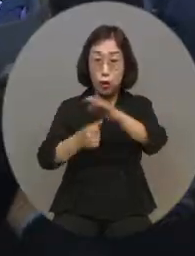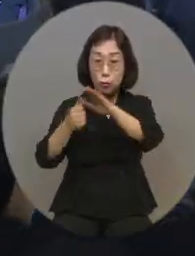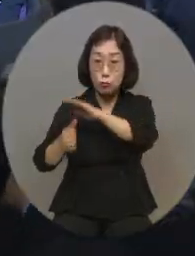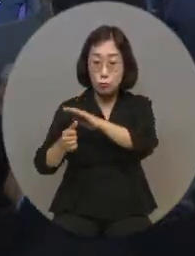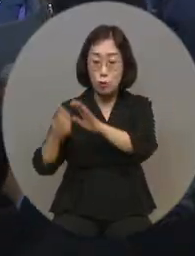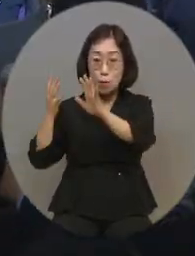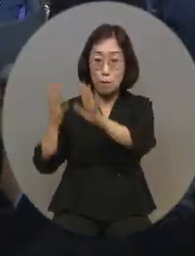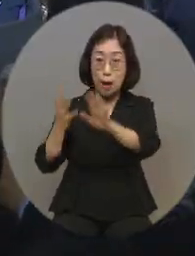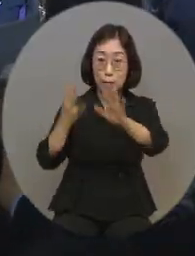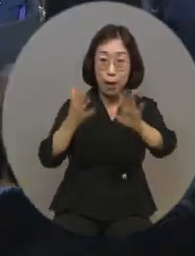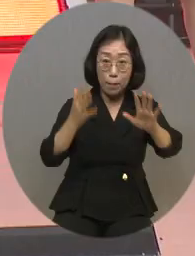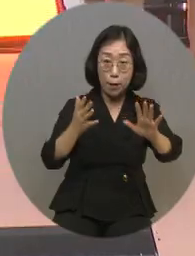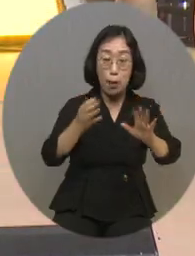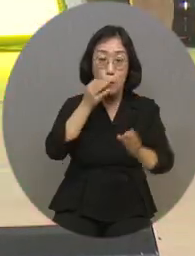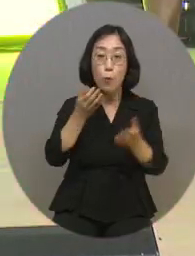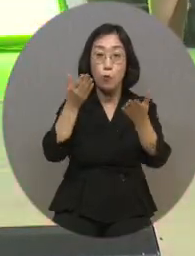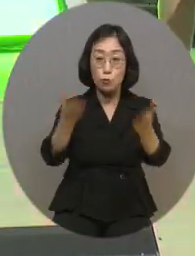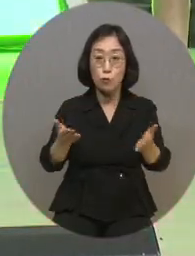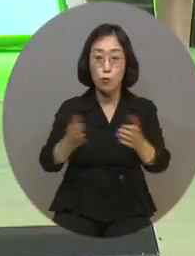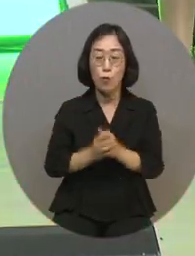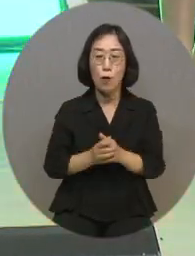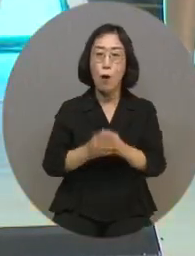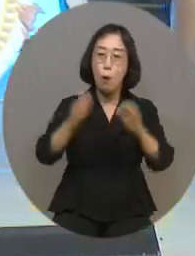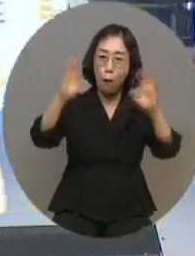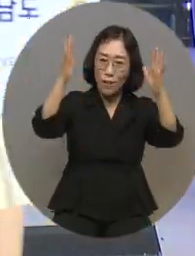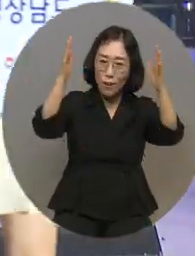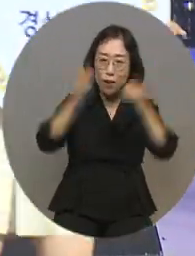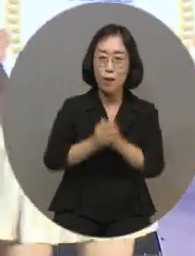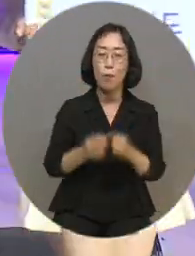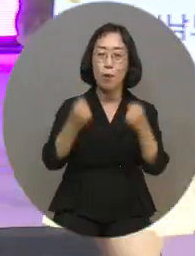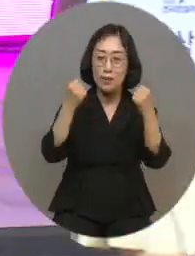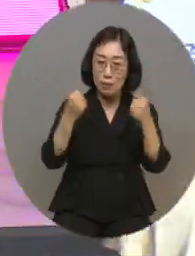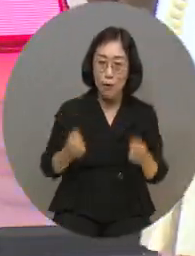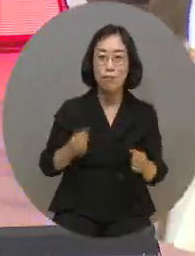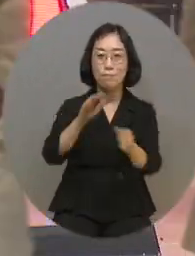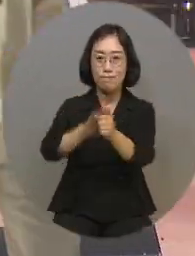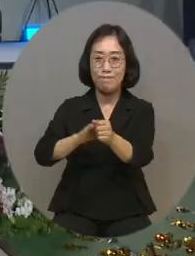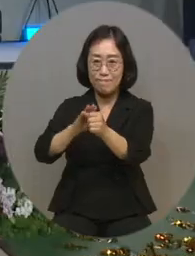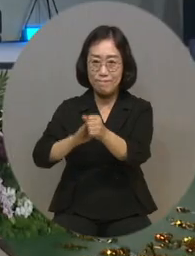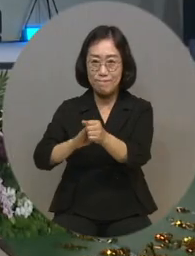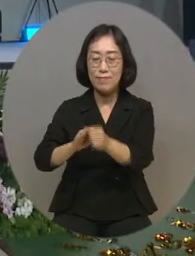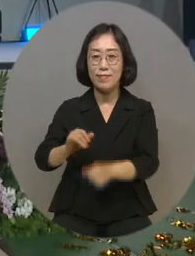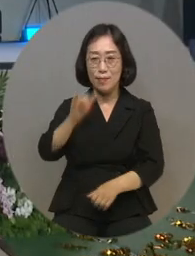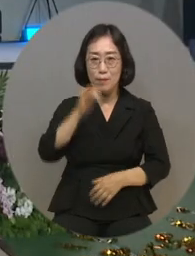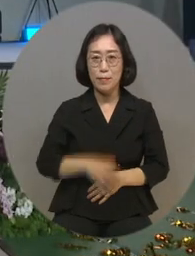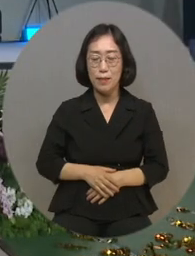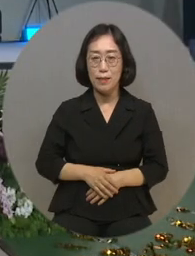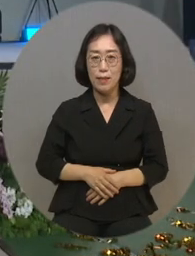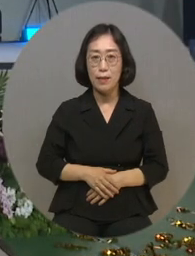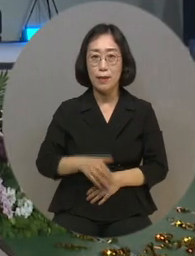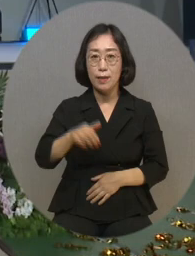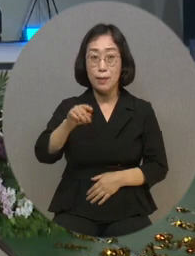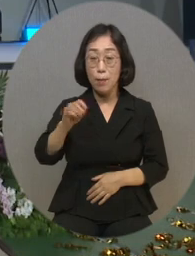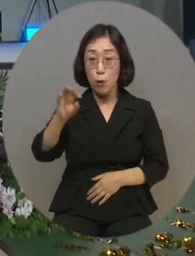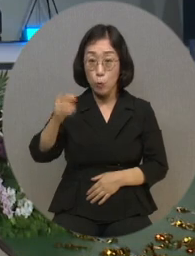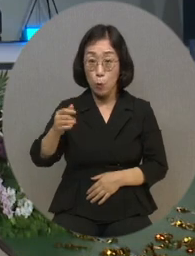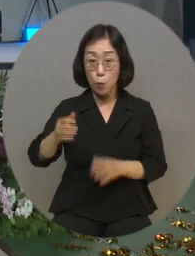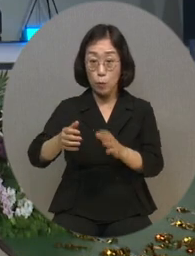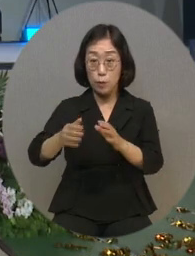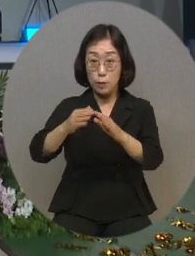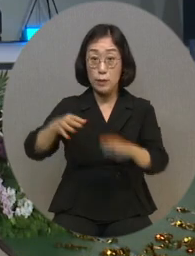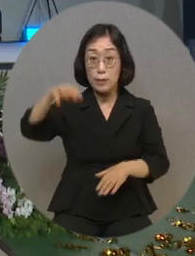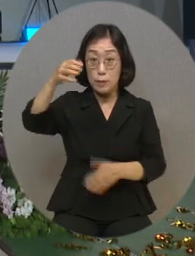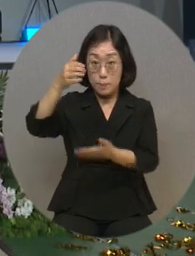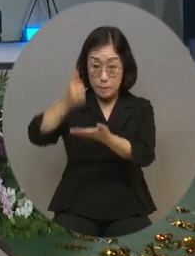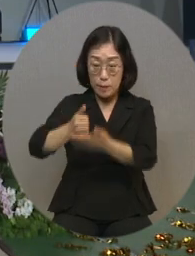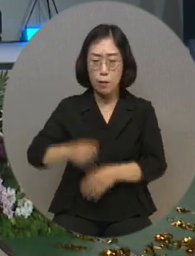입장하는 퍼포먼스를 진행하고 선수들을 환영하고 응원하는 시간도 가졌습니다. 김용록 전남도지사는 환영사를 통해